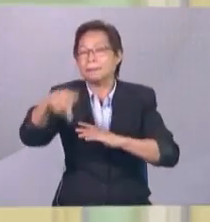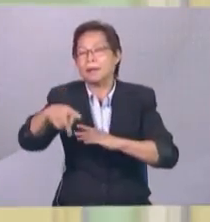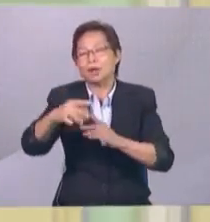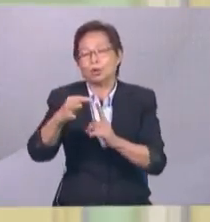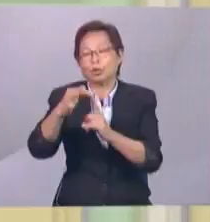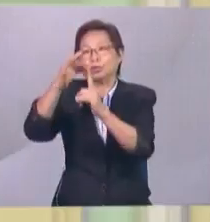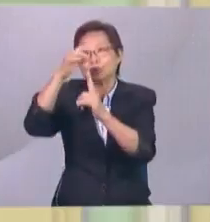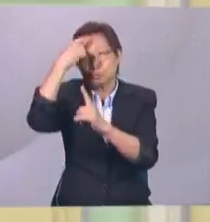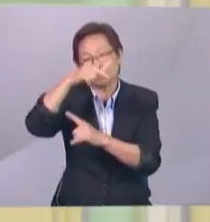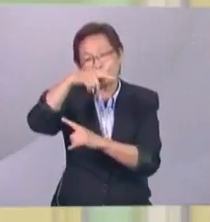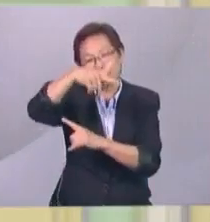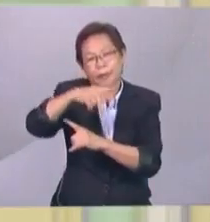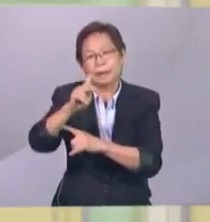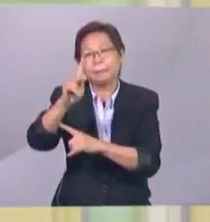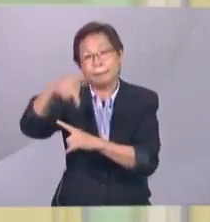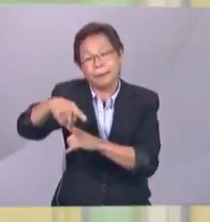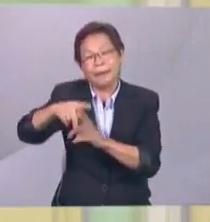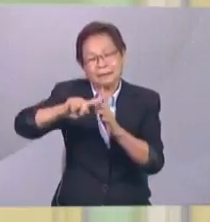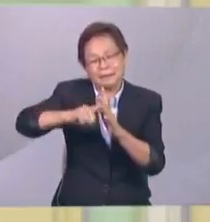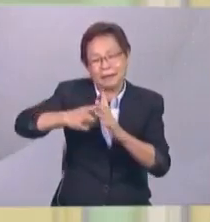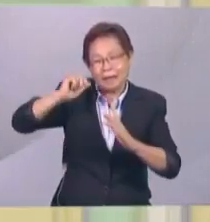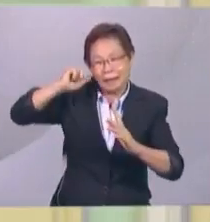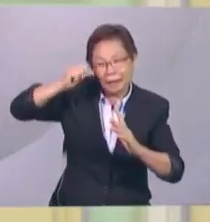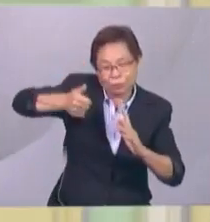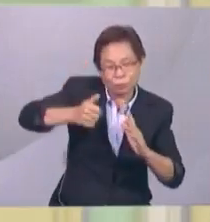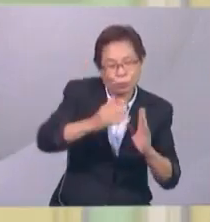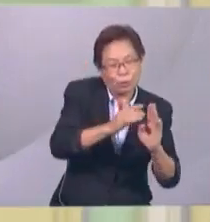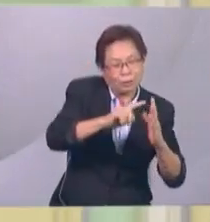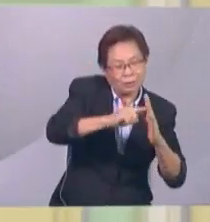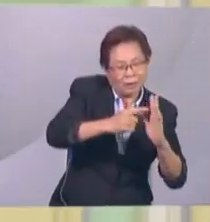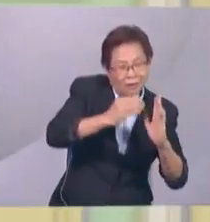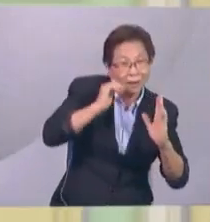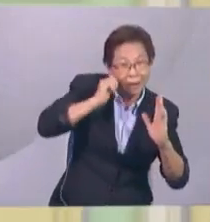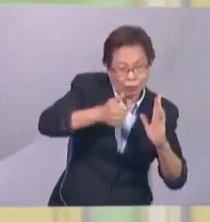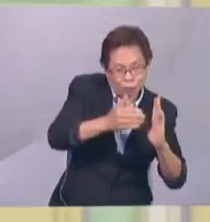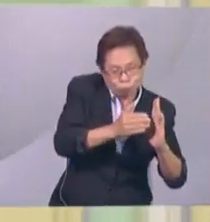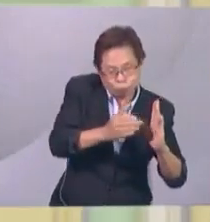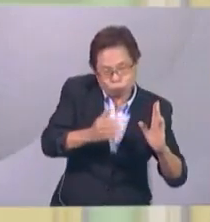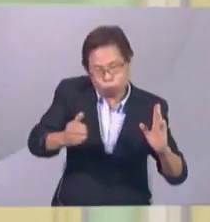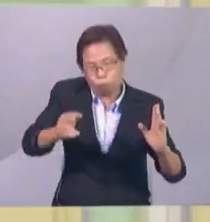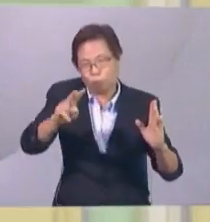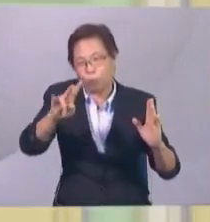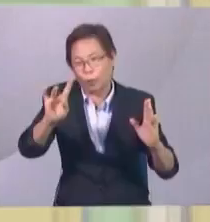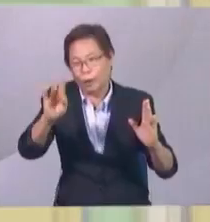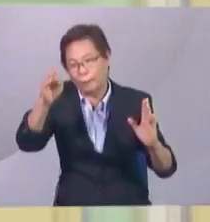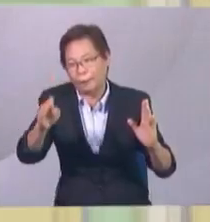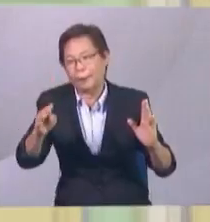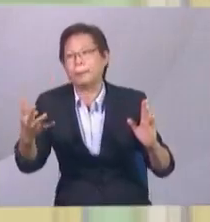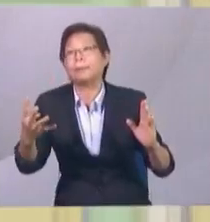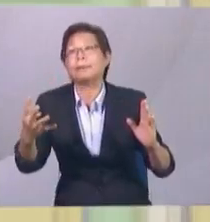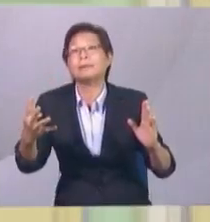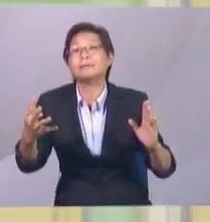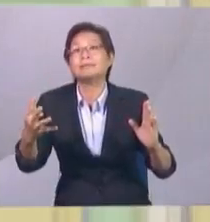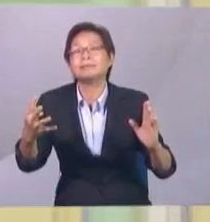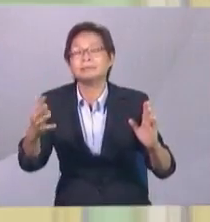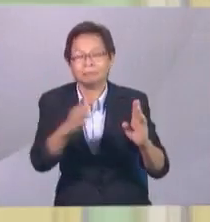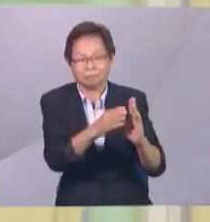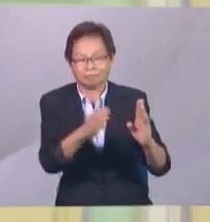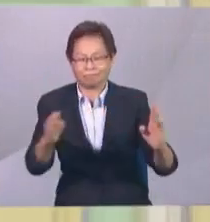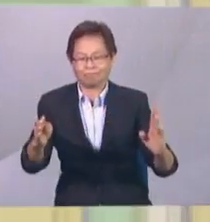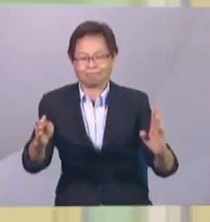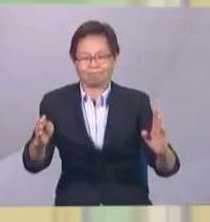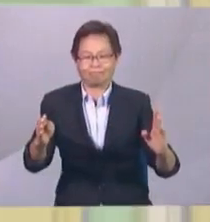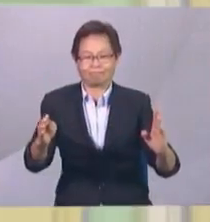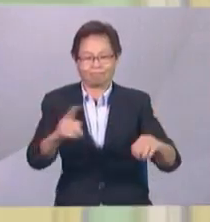PKP, bermula besok hingga 28 April 2020 yang akan